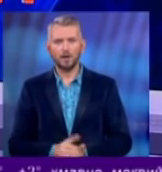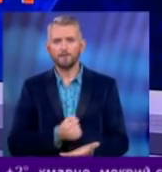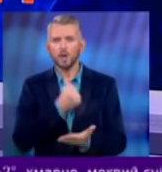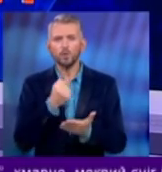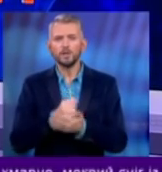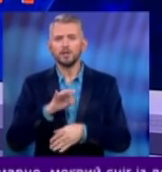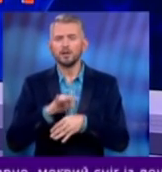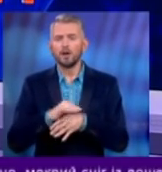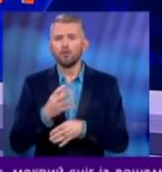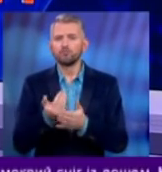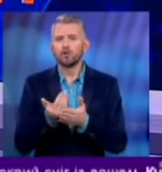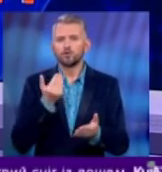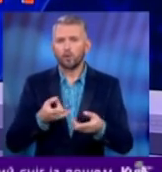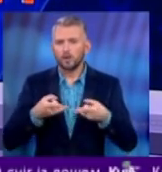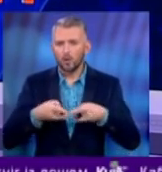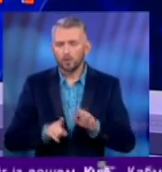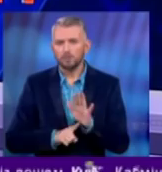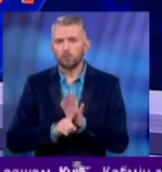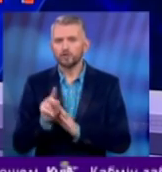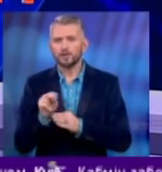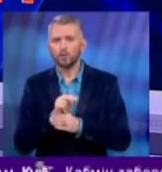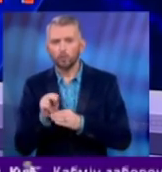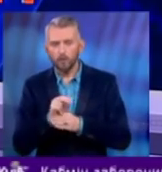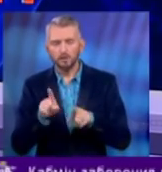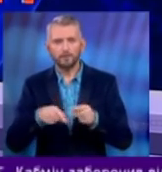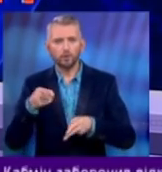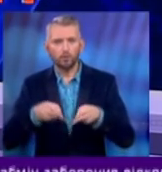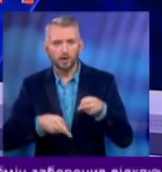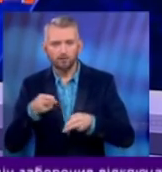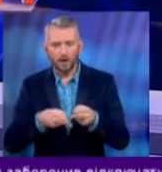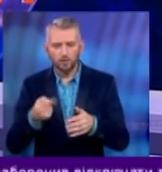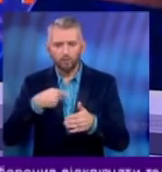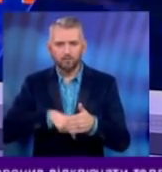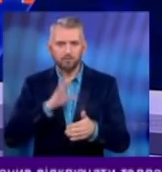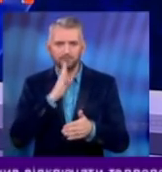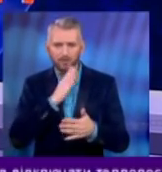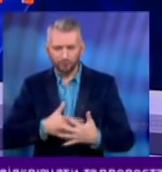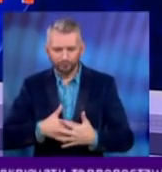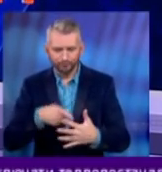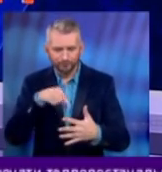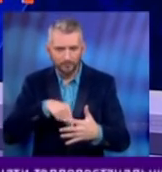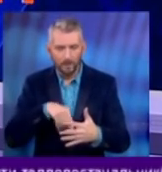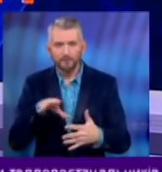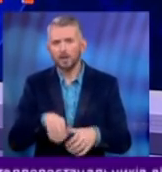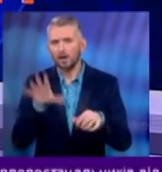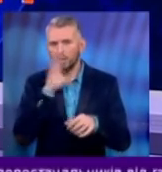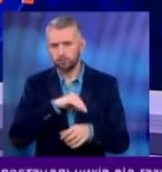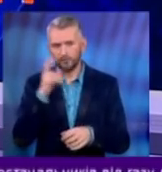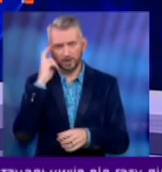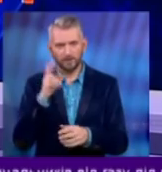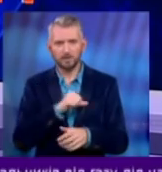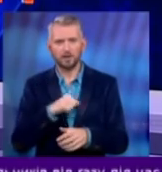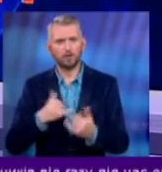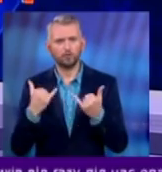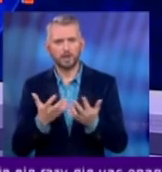Встановити діагноз іще до народження, почати лікувати і навіть оперувати в утробі матері – усе це можливо нині в Києві.